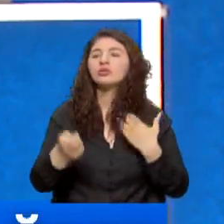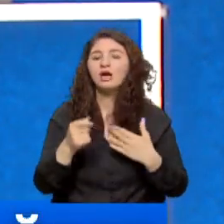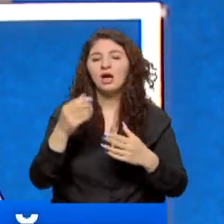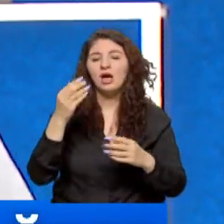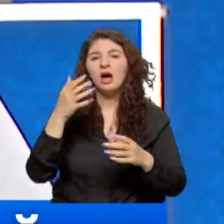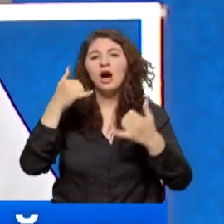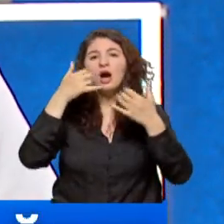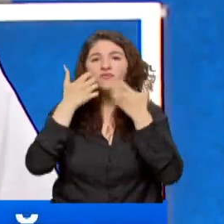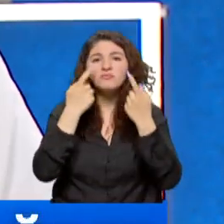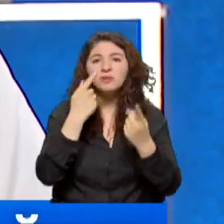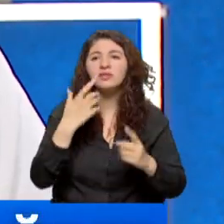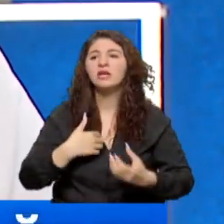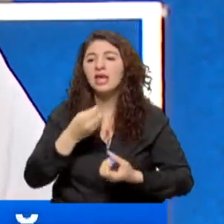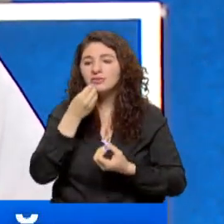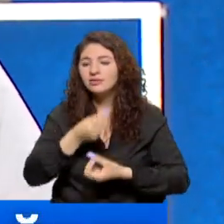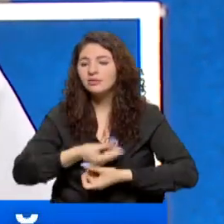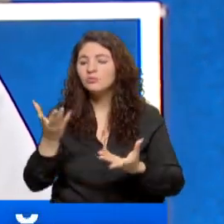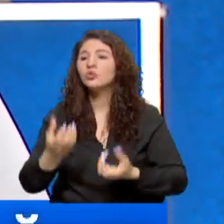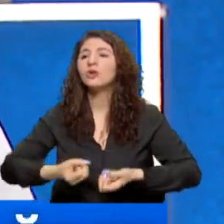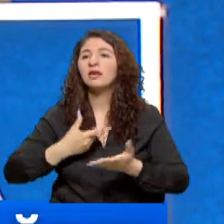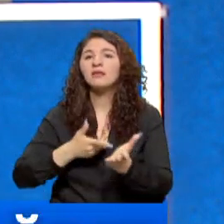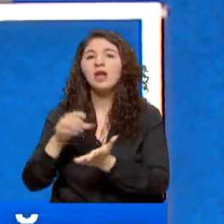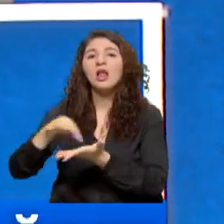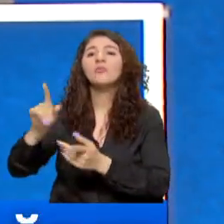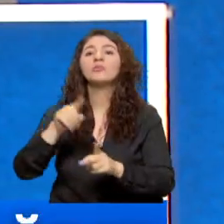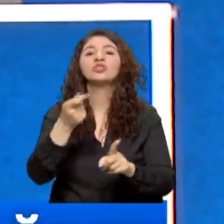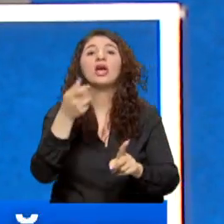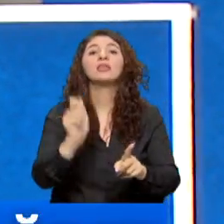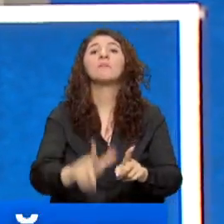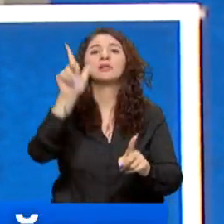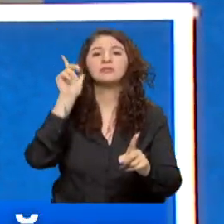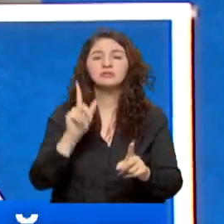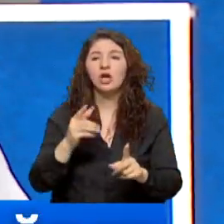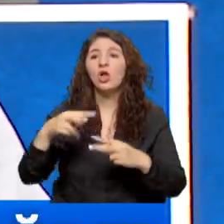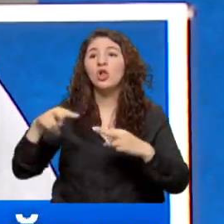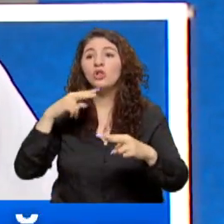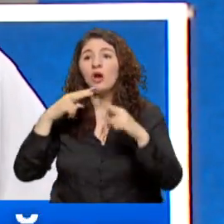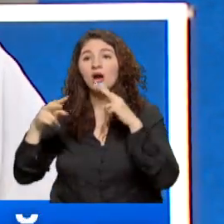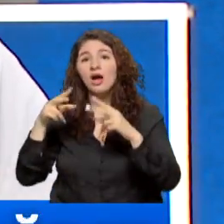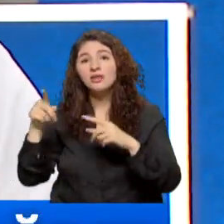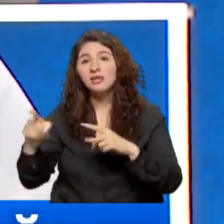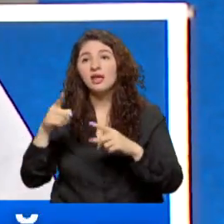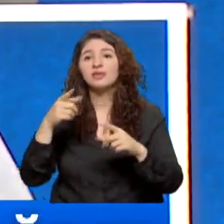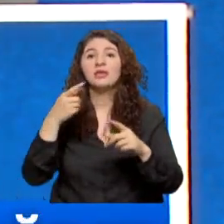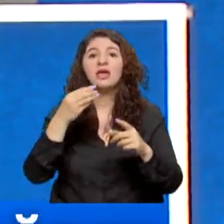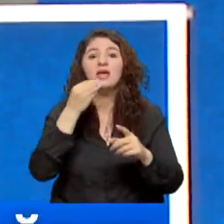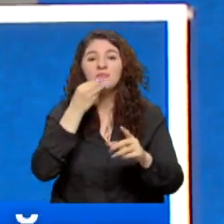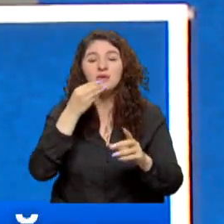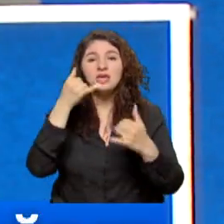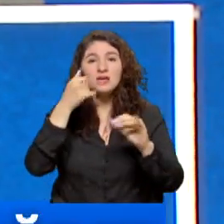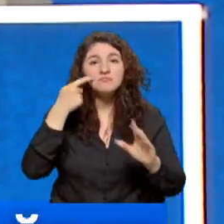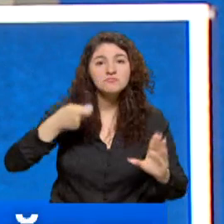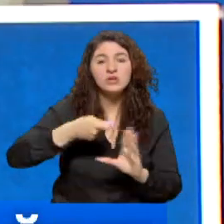besici kendi yemin üretmiyorsa kendi tarlasını işlemiyorsa bu işi yapmasın lokantadan inek besleyerek bir yere varamayız